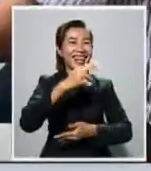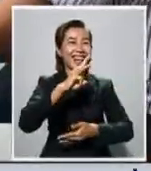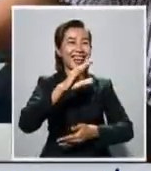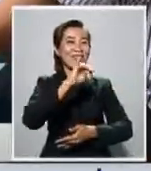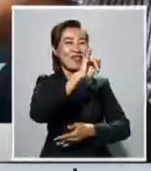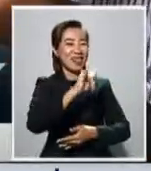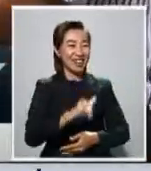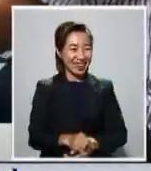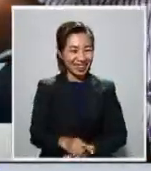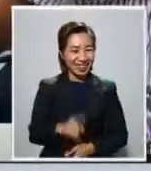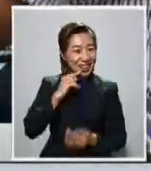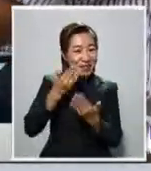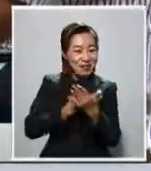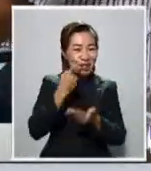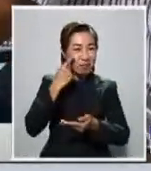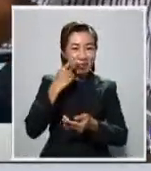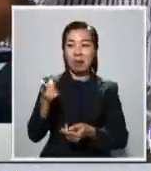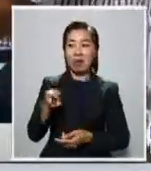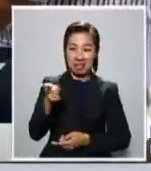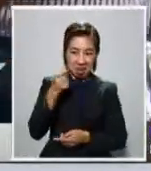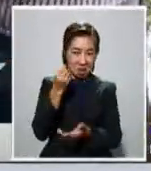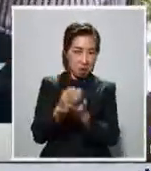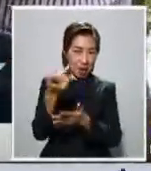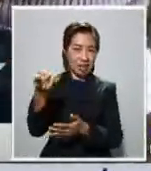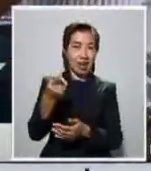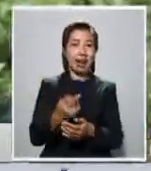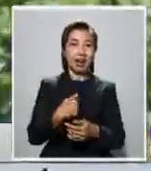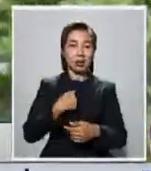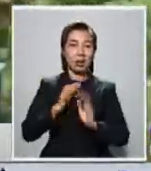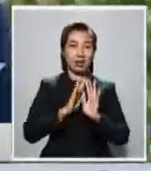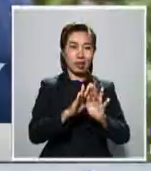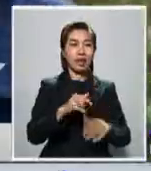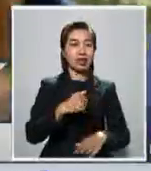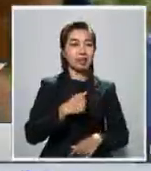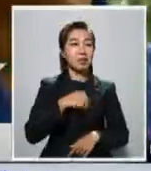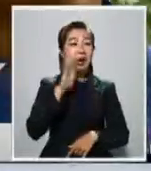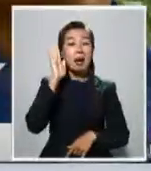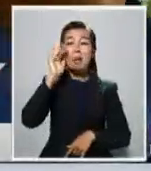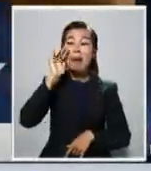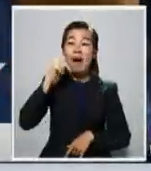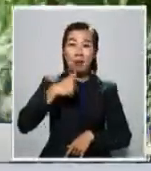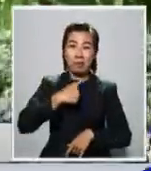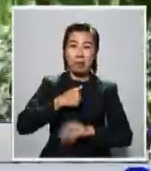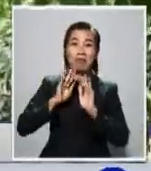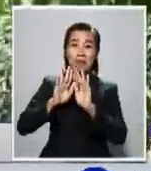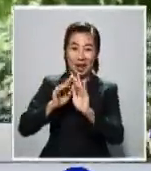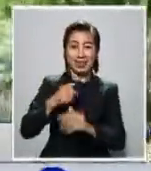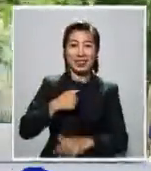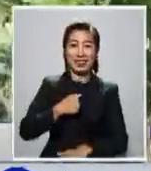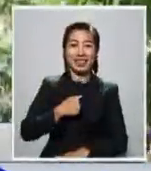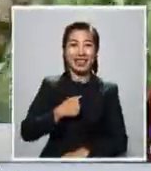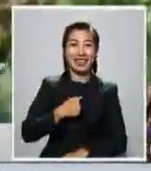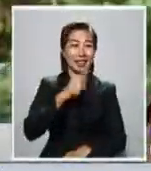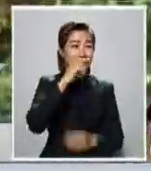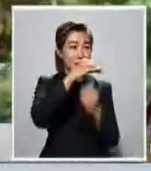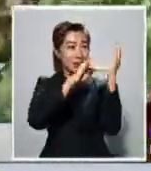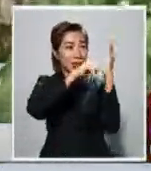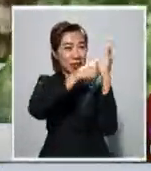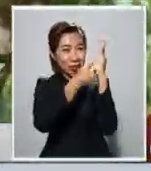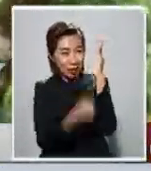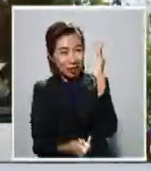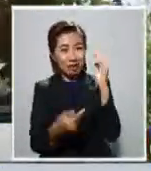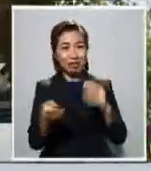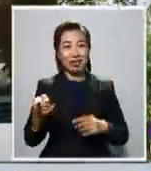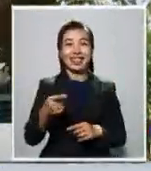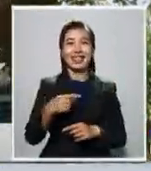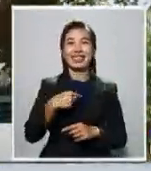ยะ เออ ฝากเนื้อฝากตัวไว้หัดปีนไว้ดีแล้ว คุณพ่อฝากเนื้อฝากตัวหน่อยนะ คร ับ ระวังตกต่ำนะคะ ถ้ากลัวตกต่